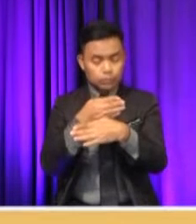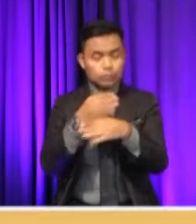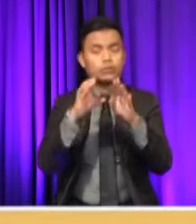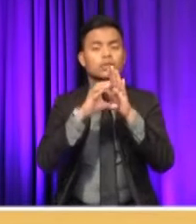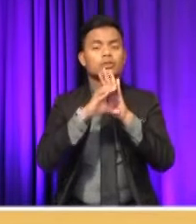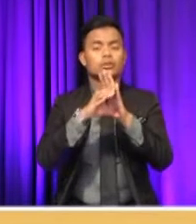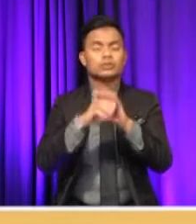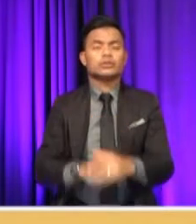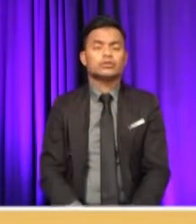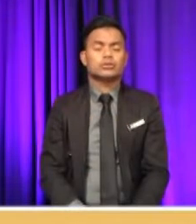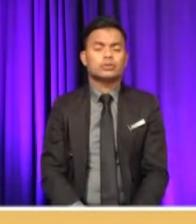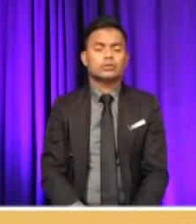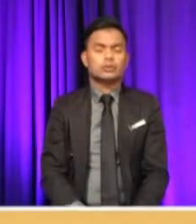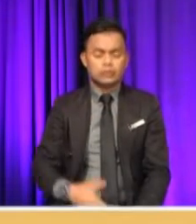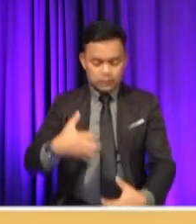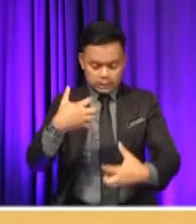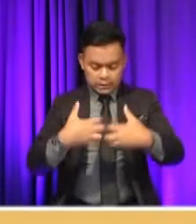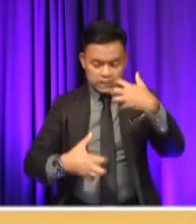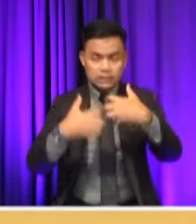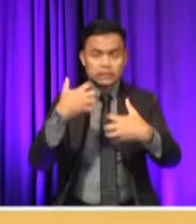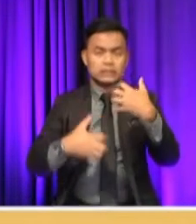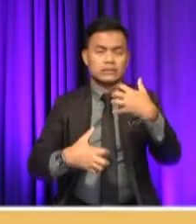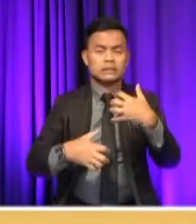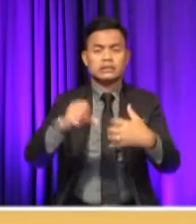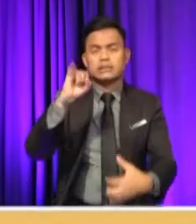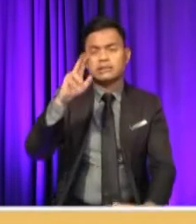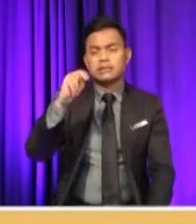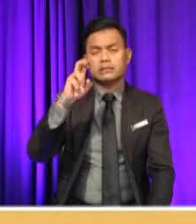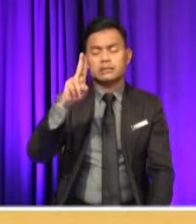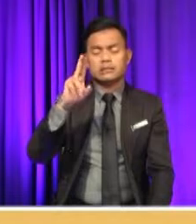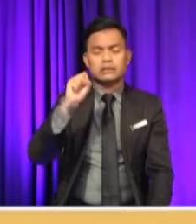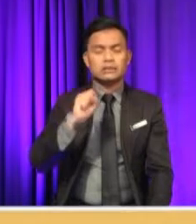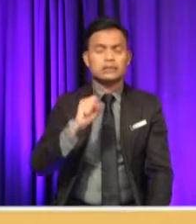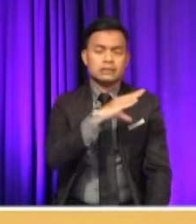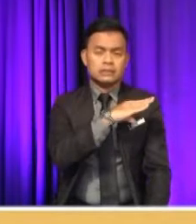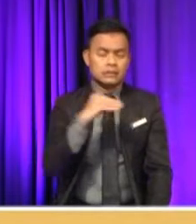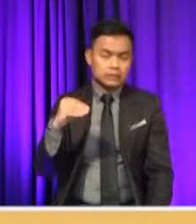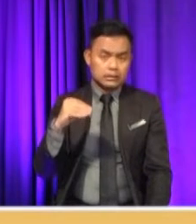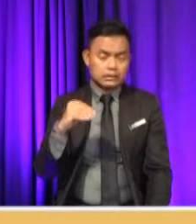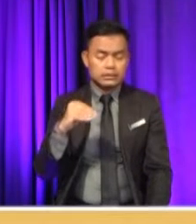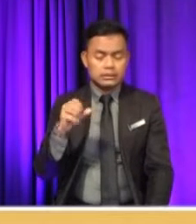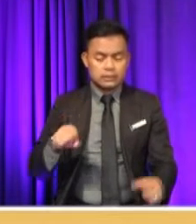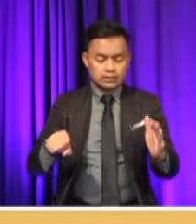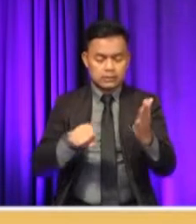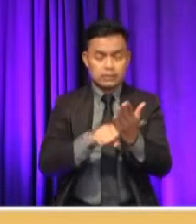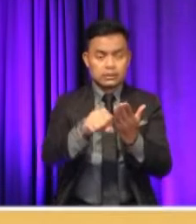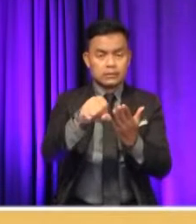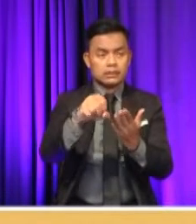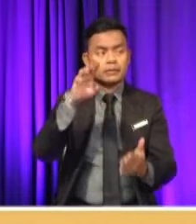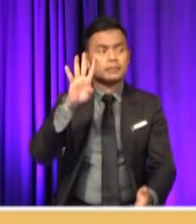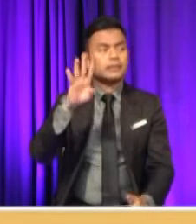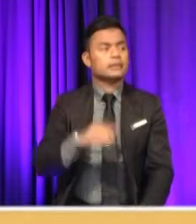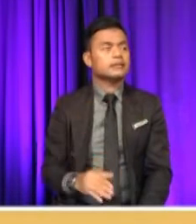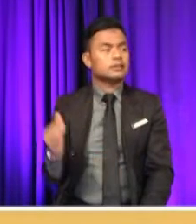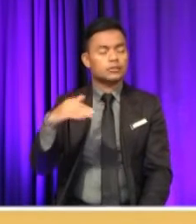gelombang gerigi, gelombang sinus dan gelombang segi empat. Kita tengok macam mana rupa gelombang ni.